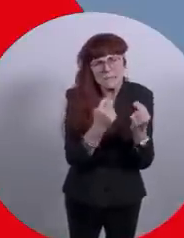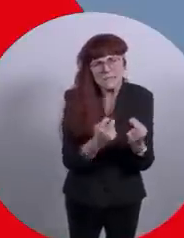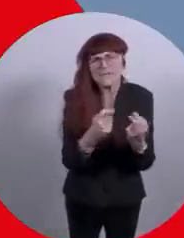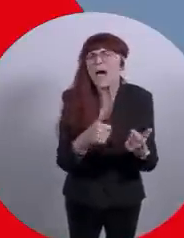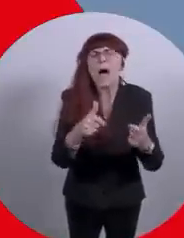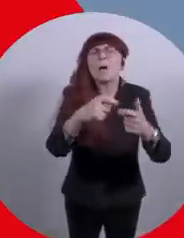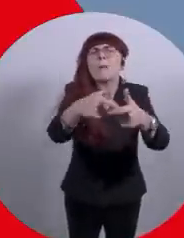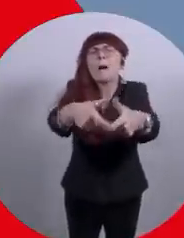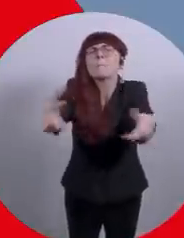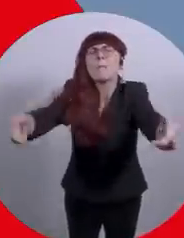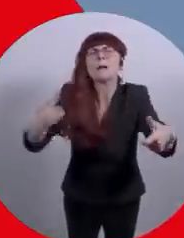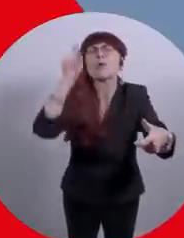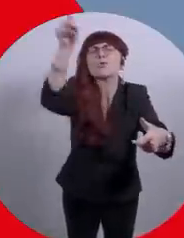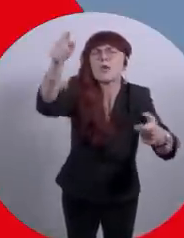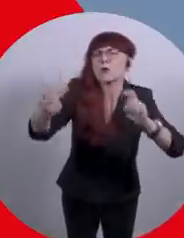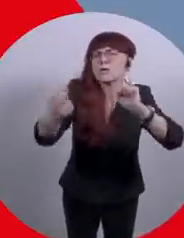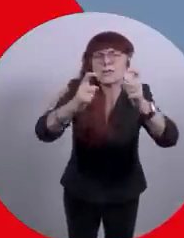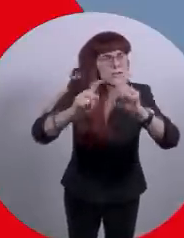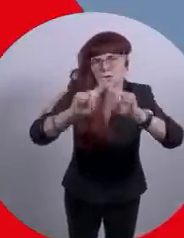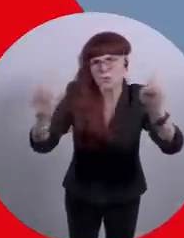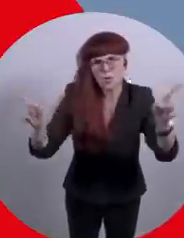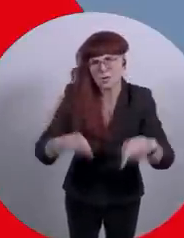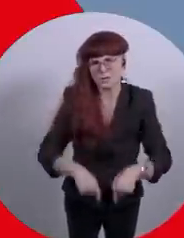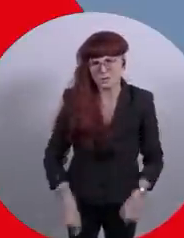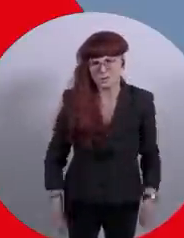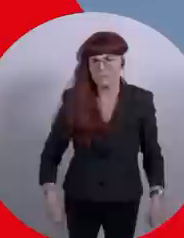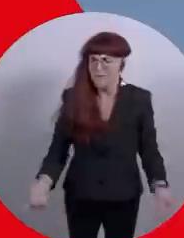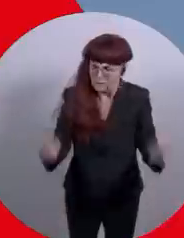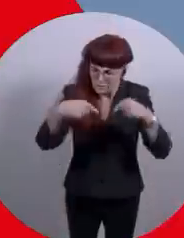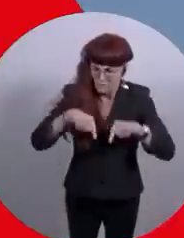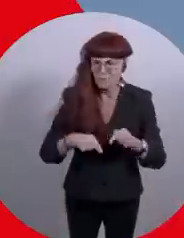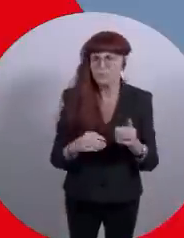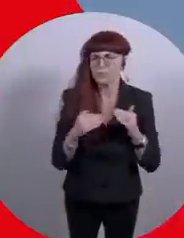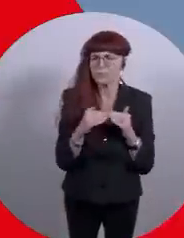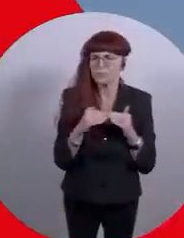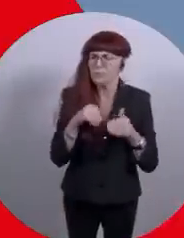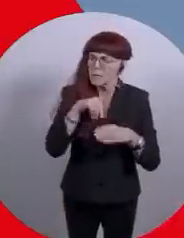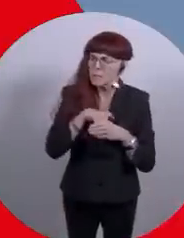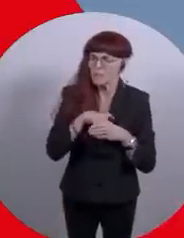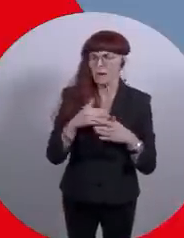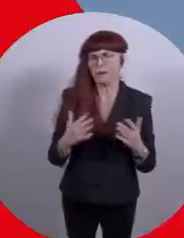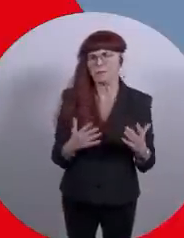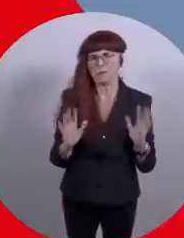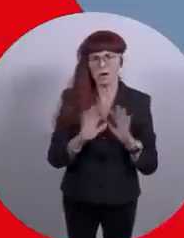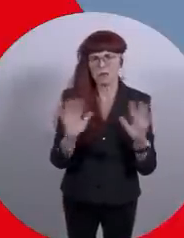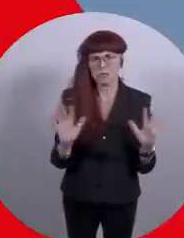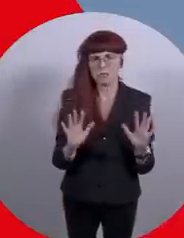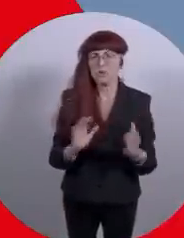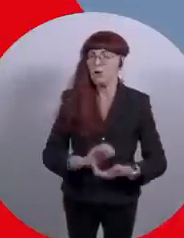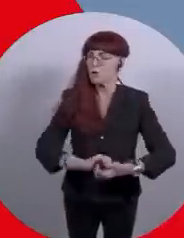miteinander im Wohnzimmer diskutiert gemeinsam egal wie das heute ausgeht Freundschaft